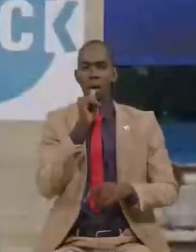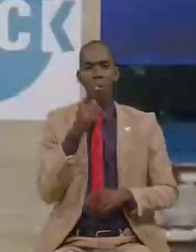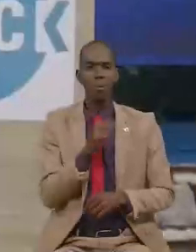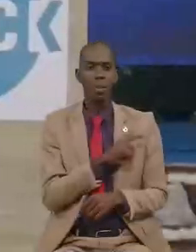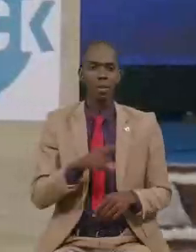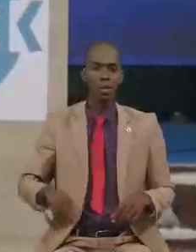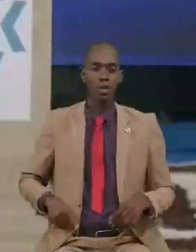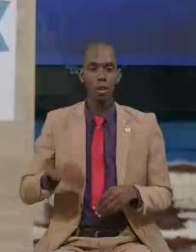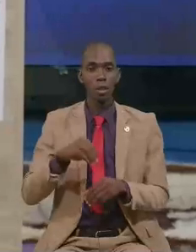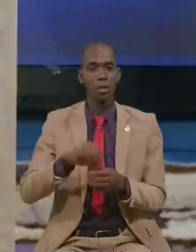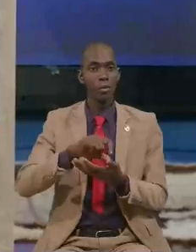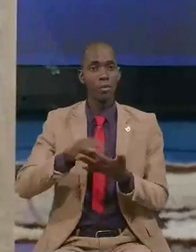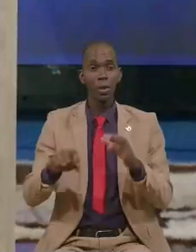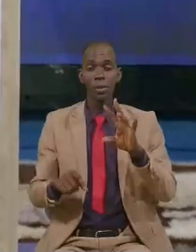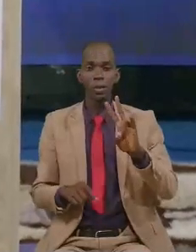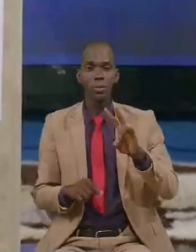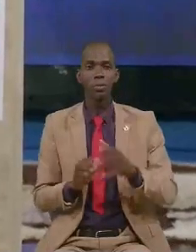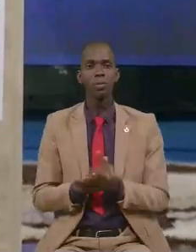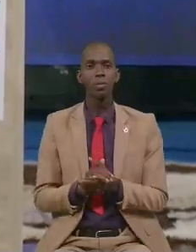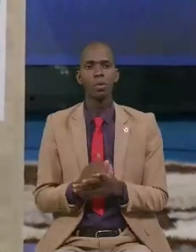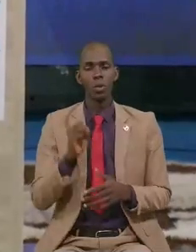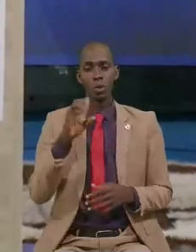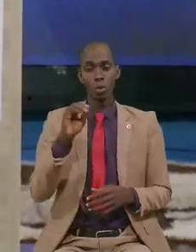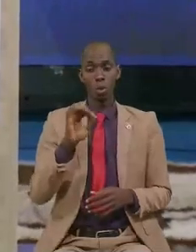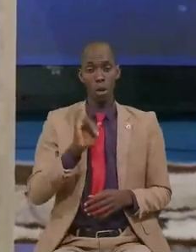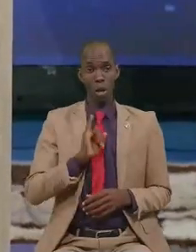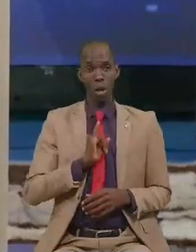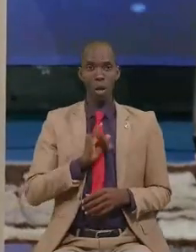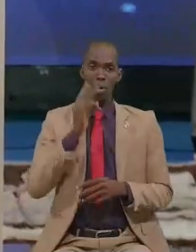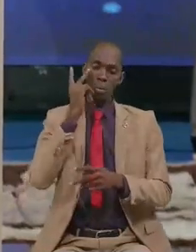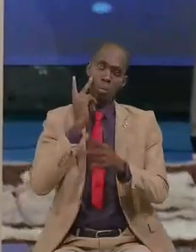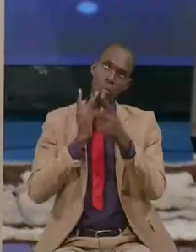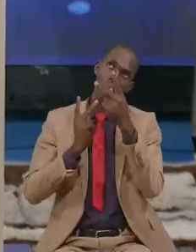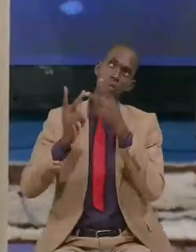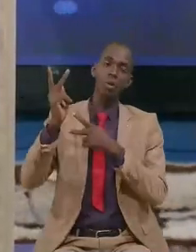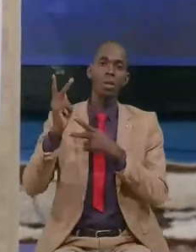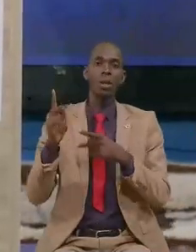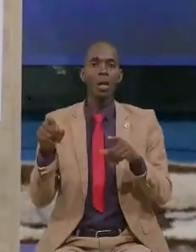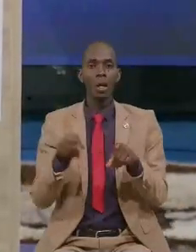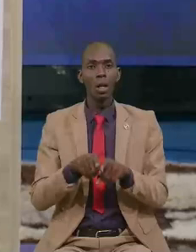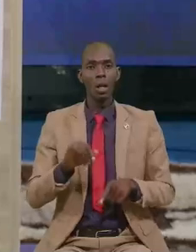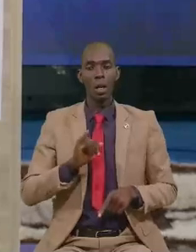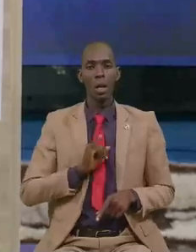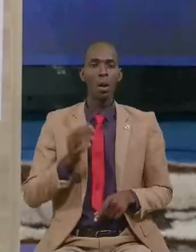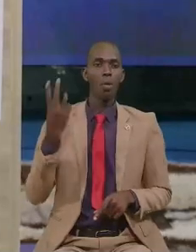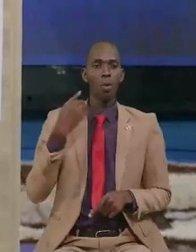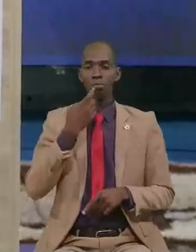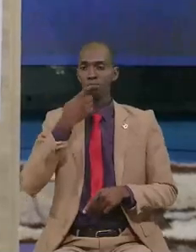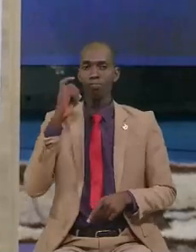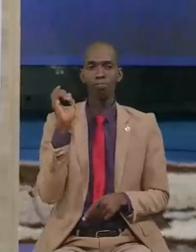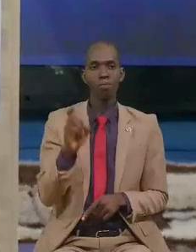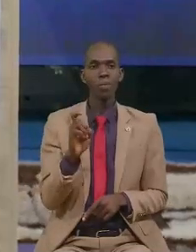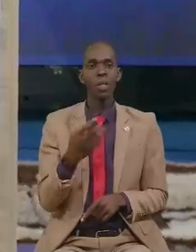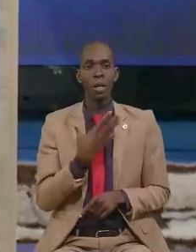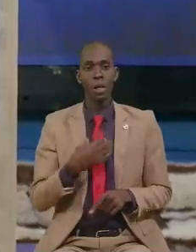7. Je prophétisais selon l'ordre que j'avais reçu. Et comme je